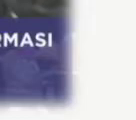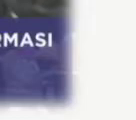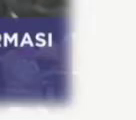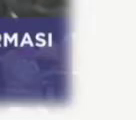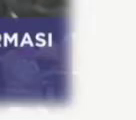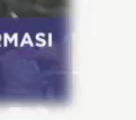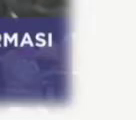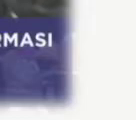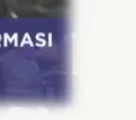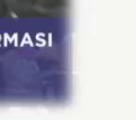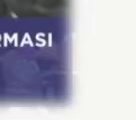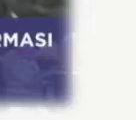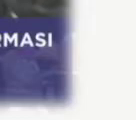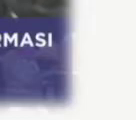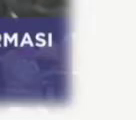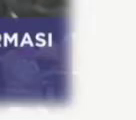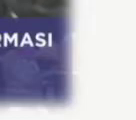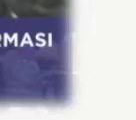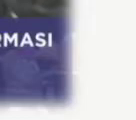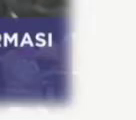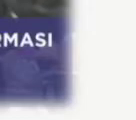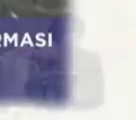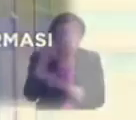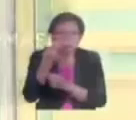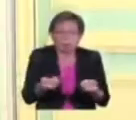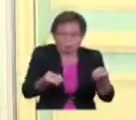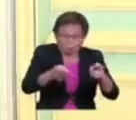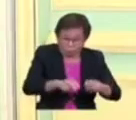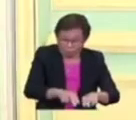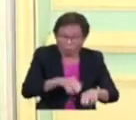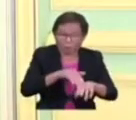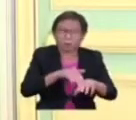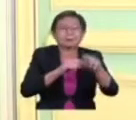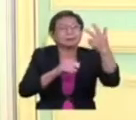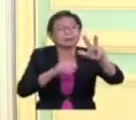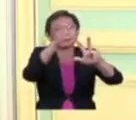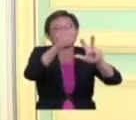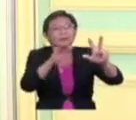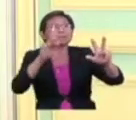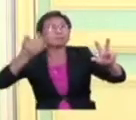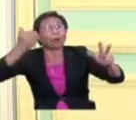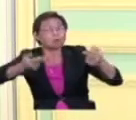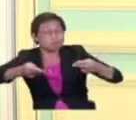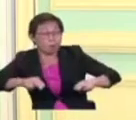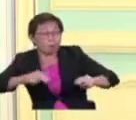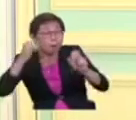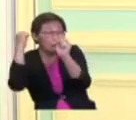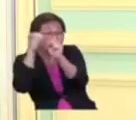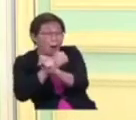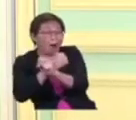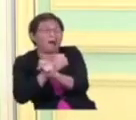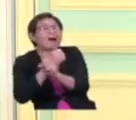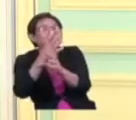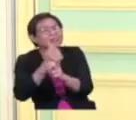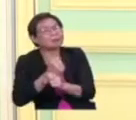transformasi dan kestabilan politik yang ditandatangani pada 13 September lalu cabaran ini